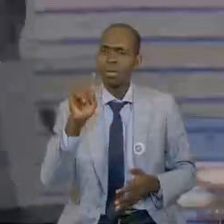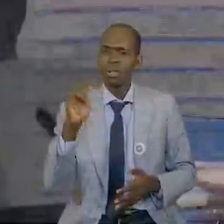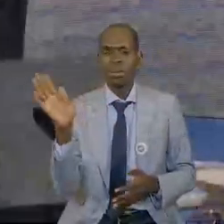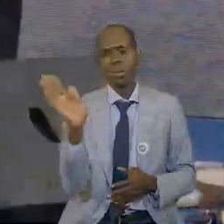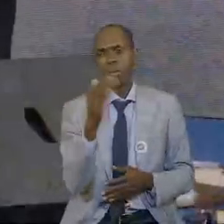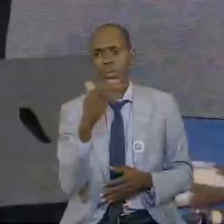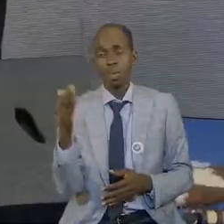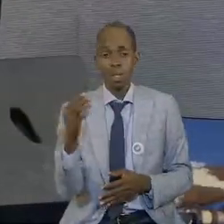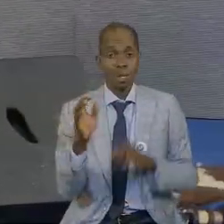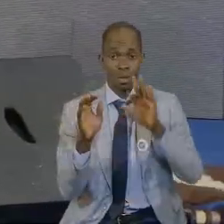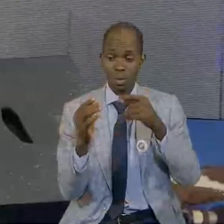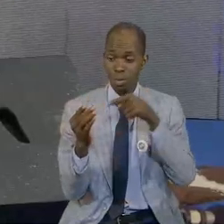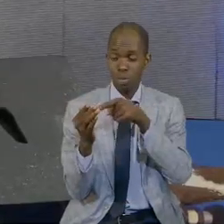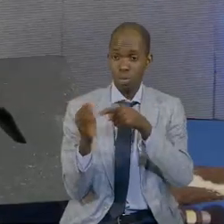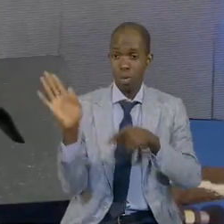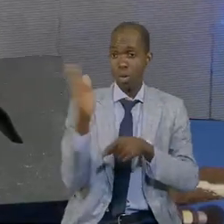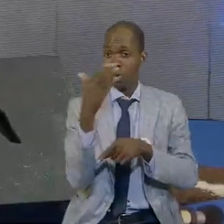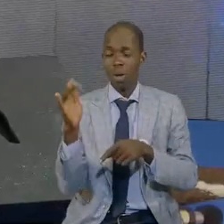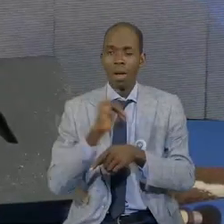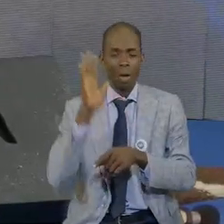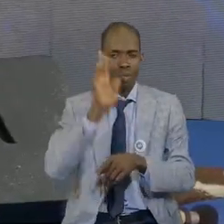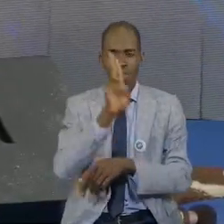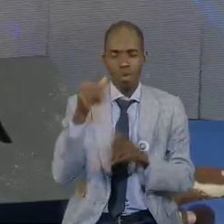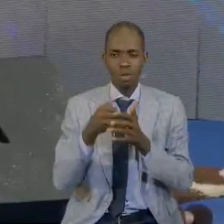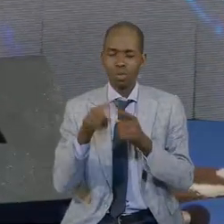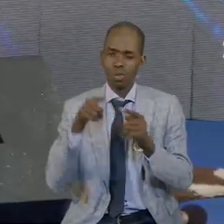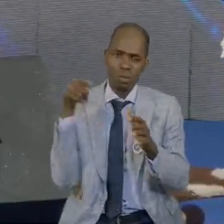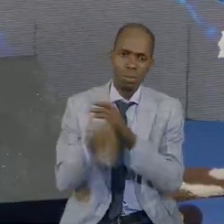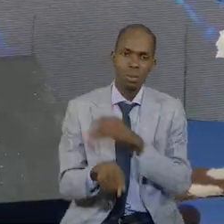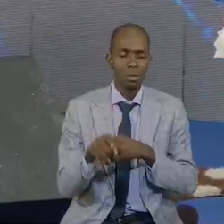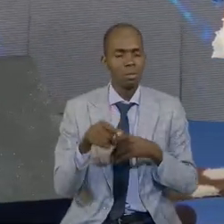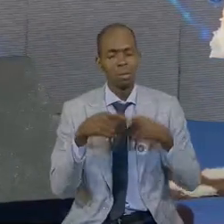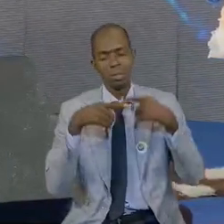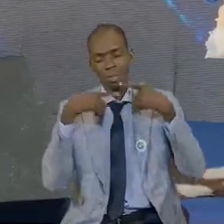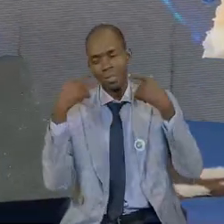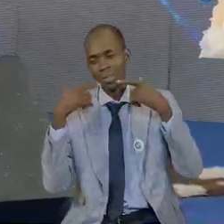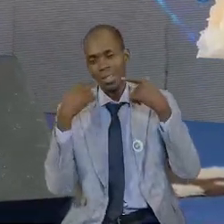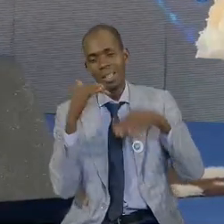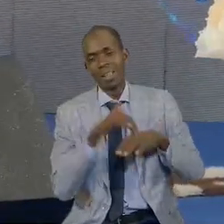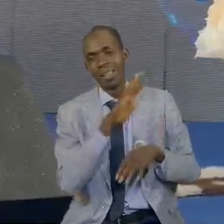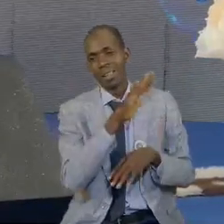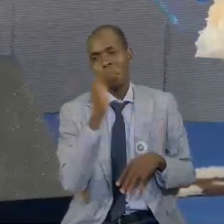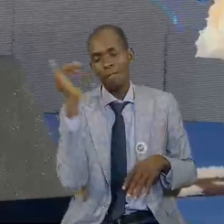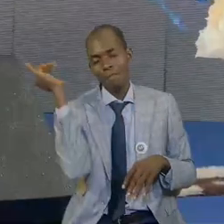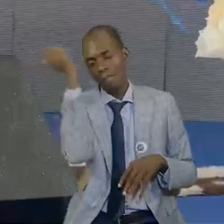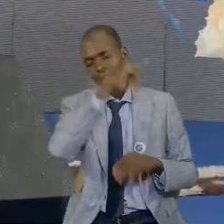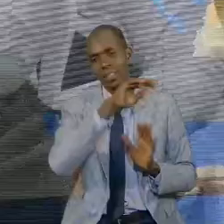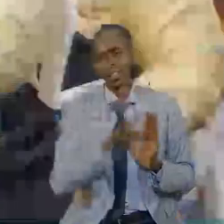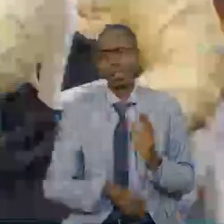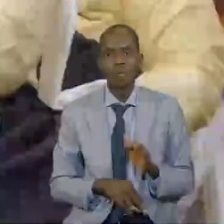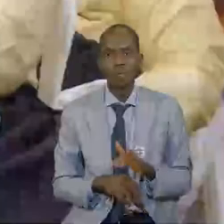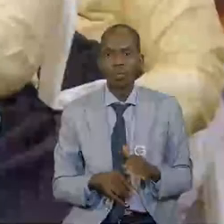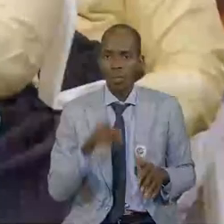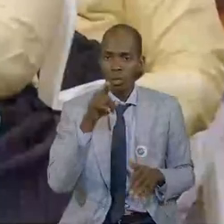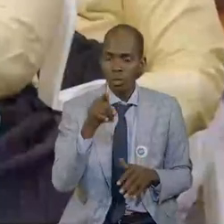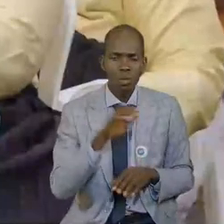will kill you. Et ils disent, je vais te tuer avec ça. You laugh at their friends. Tu dois rire devant eux. You don't cry. Tu ne